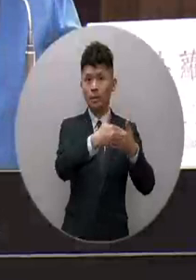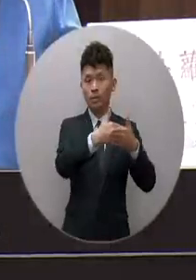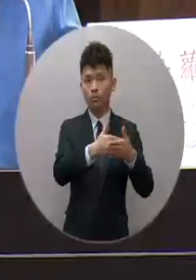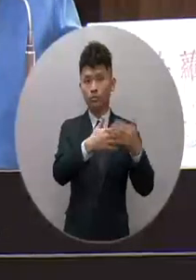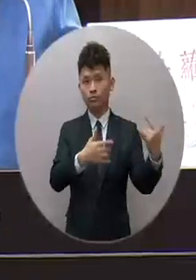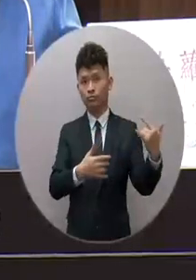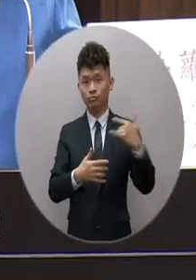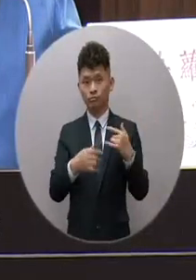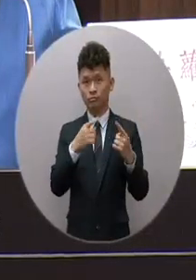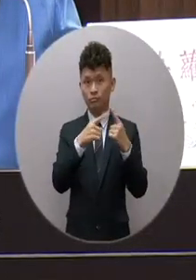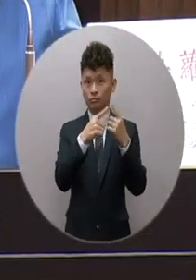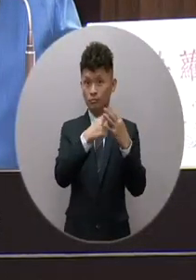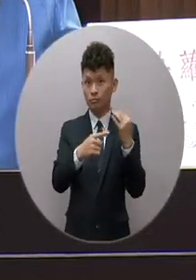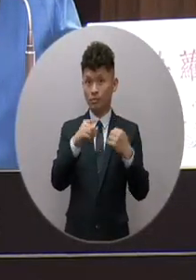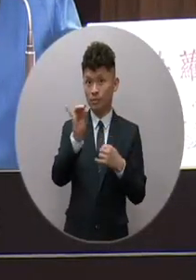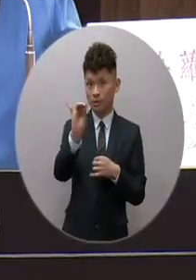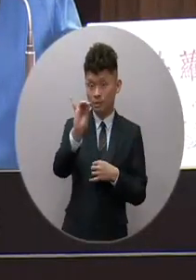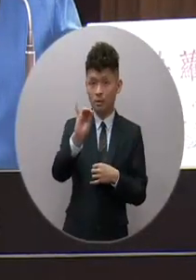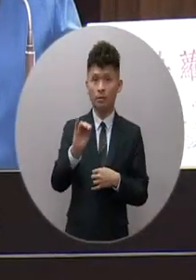啊，那有